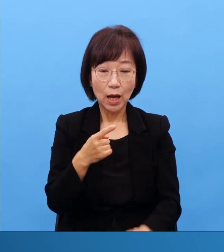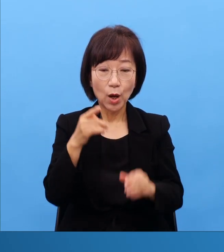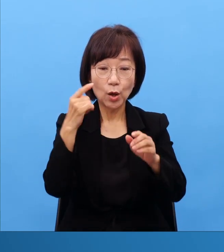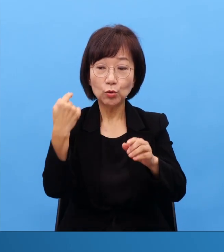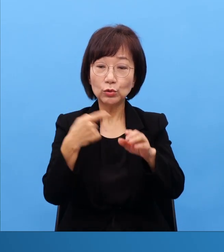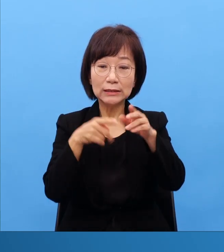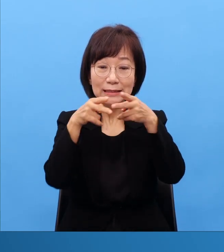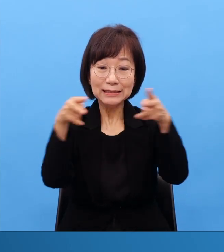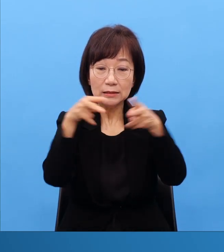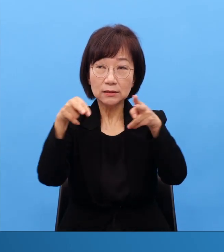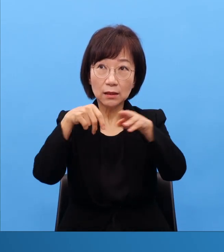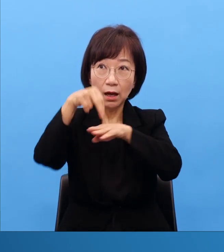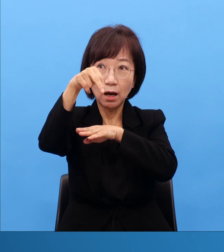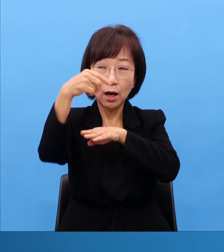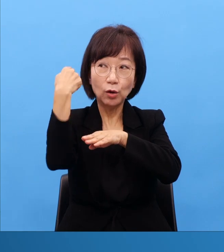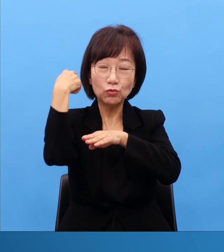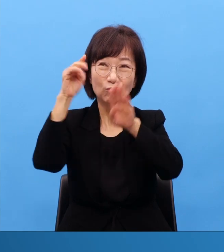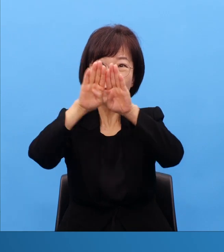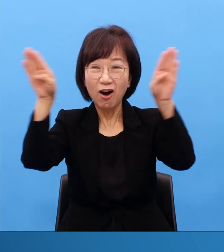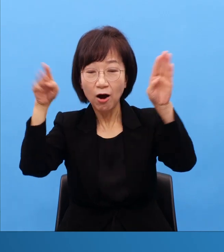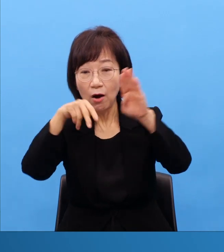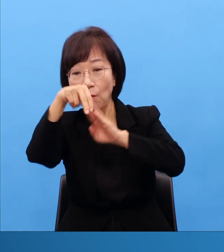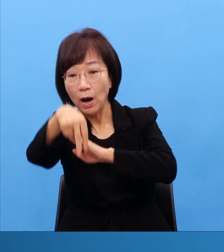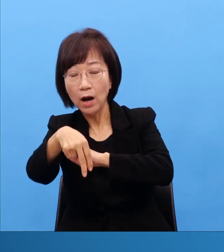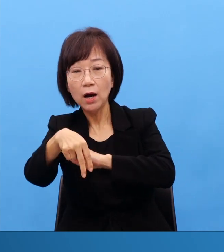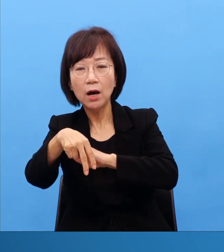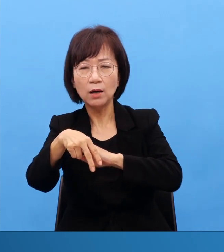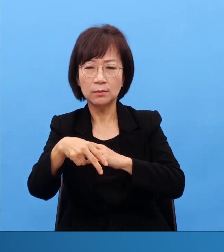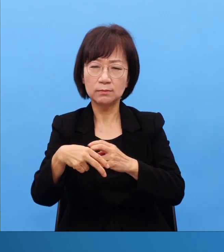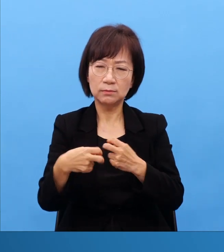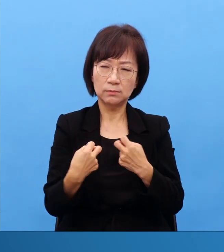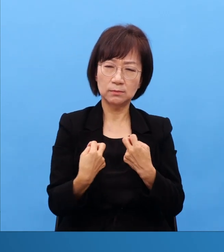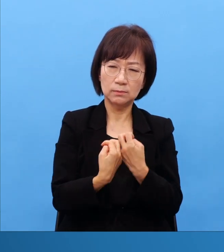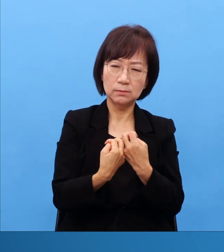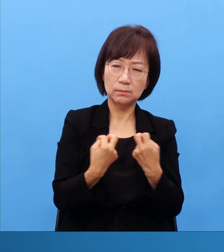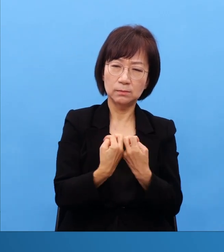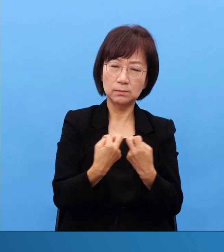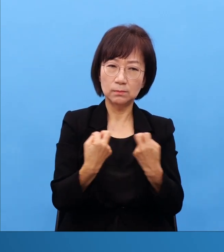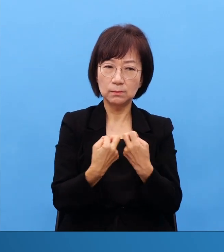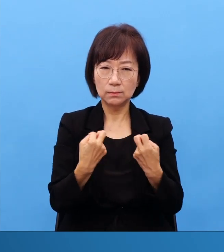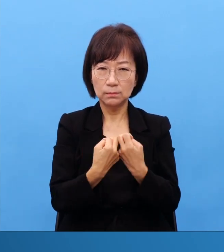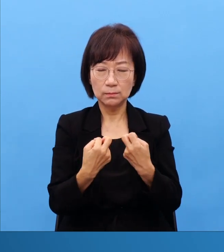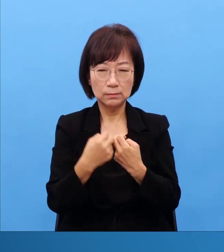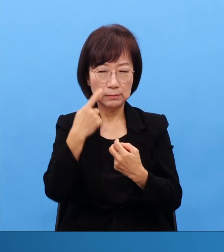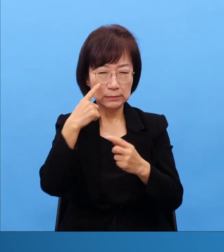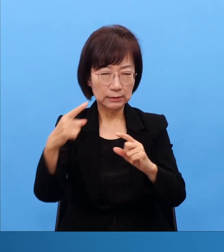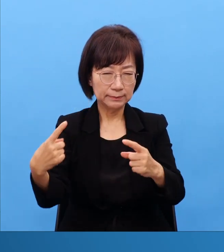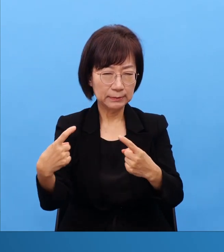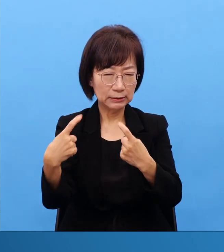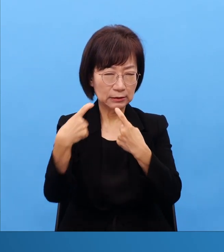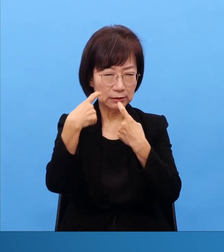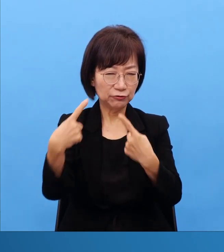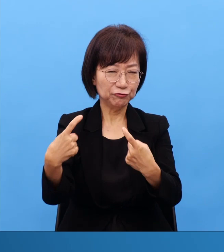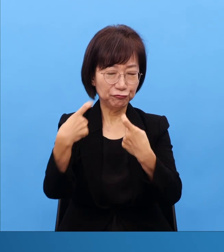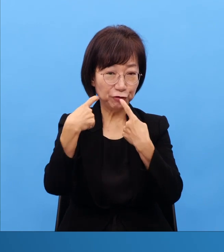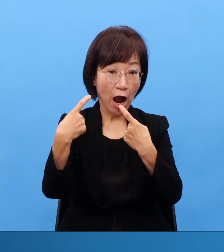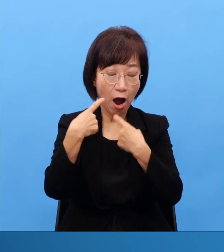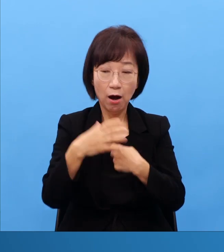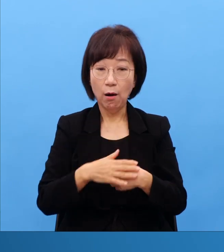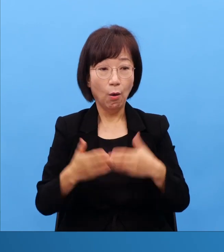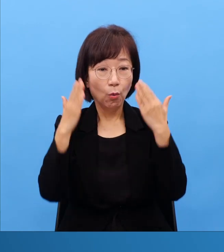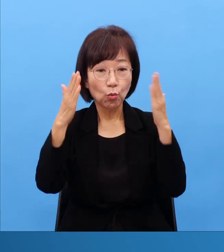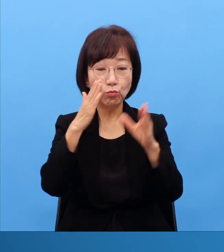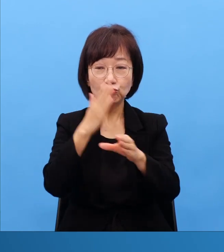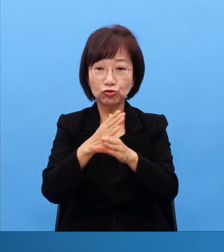fire. They were surrounded by these flames. How is it that you all alone made your way out that door? 수업하는데 찾아와서 자꾸 물어봐요. And so there was so